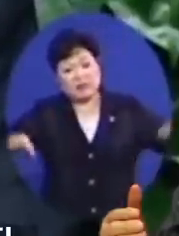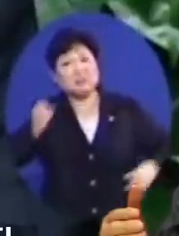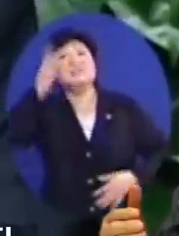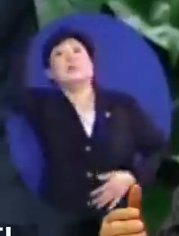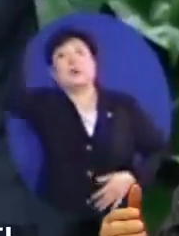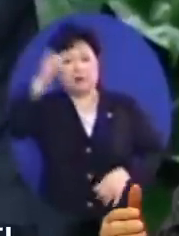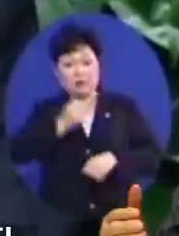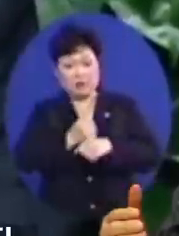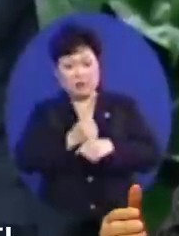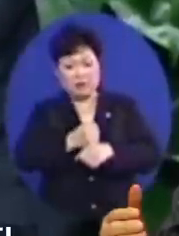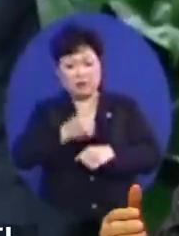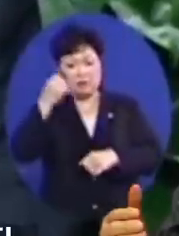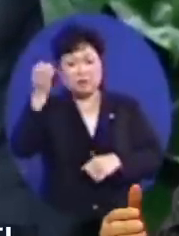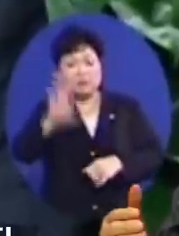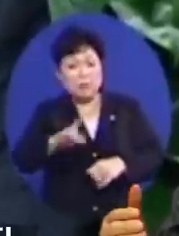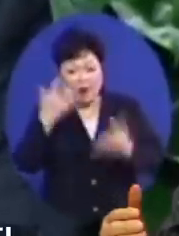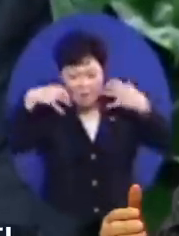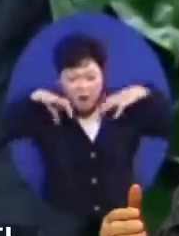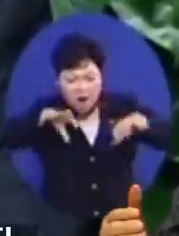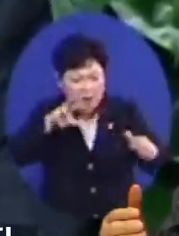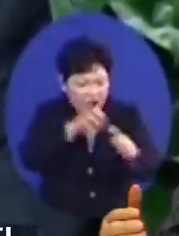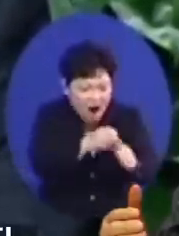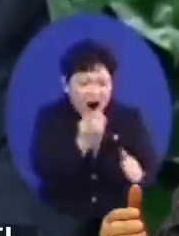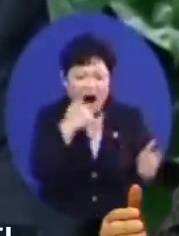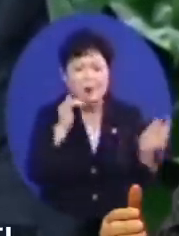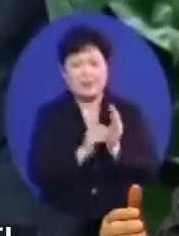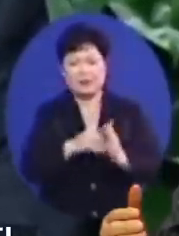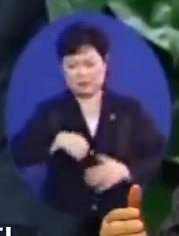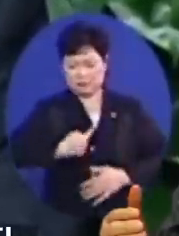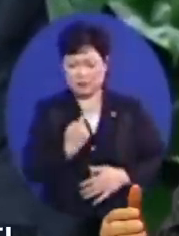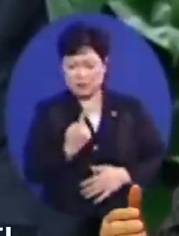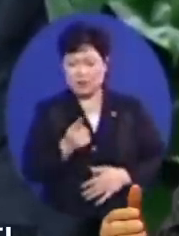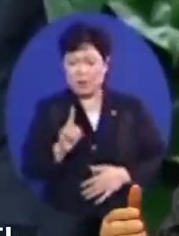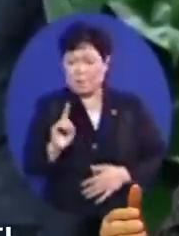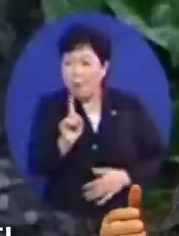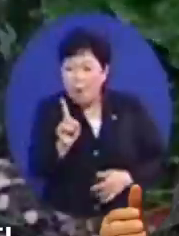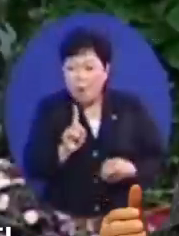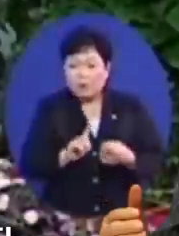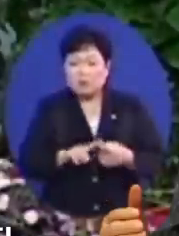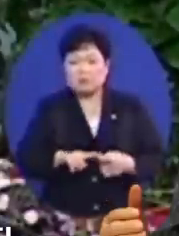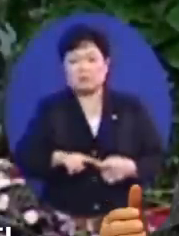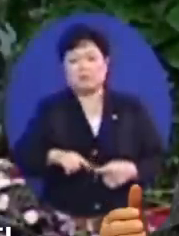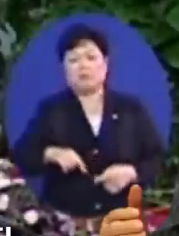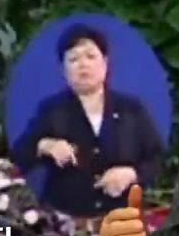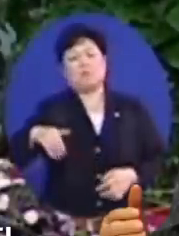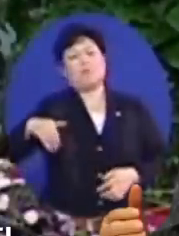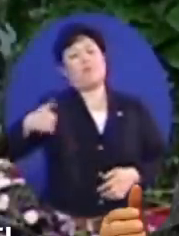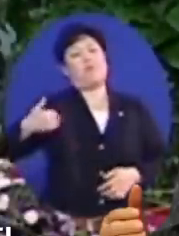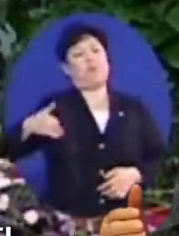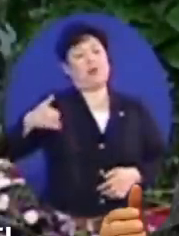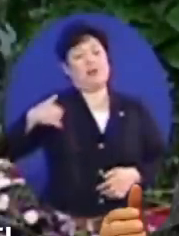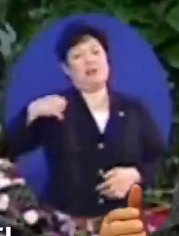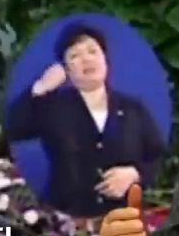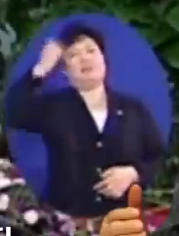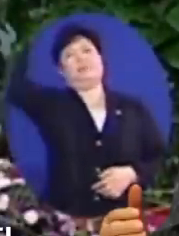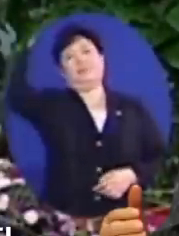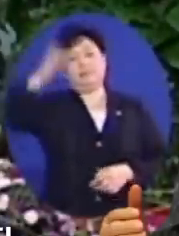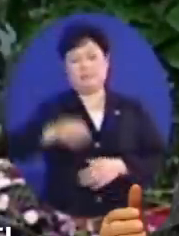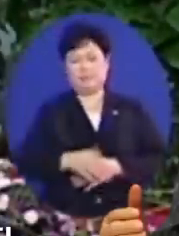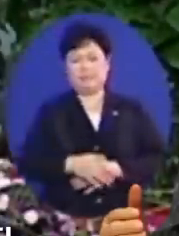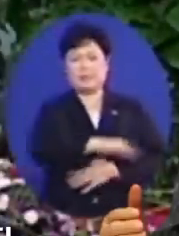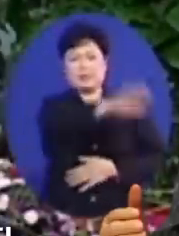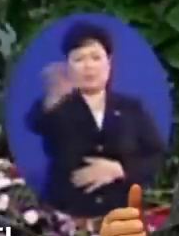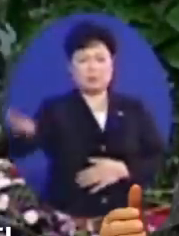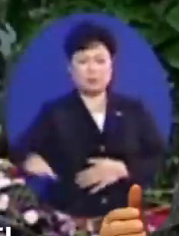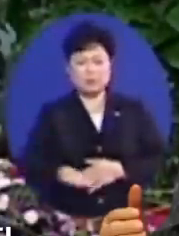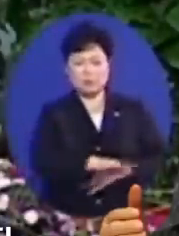앉아있다가 잡아먹히는 것입니다. 자기가 어떠한 사람이 것이라는 것을 잊어버리는 것입니다. 우리